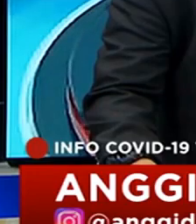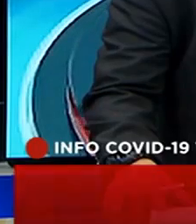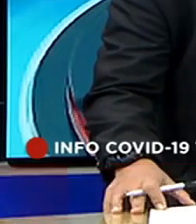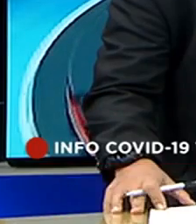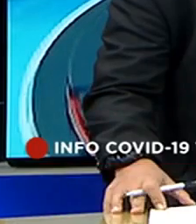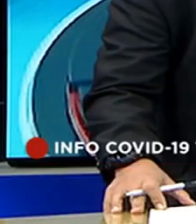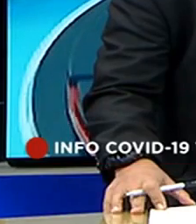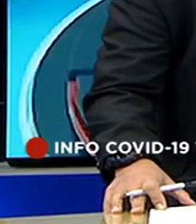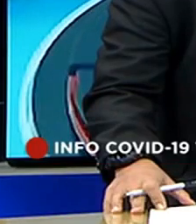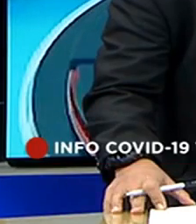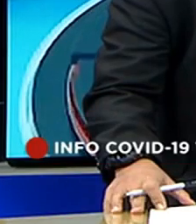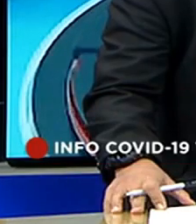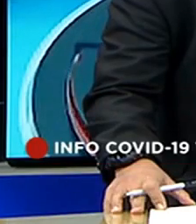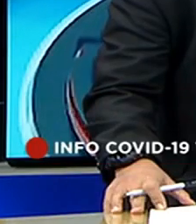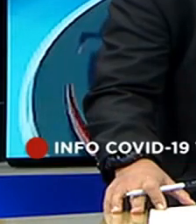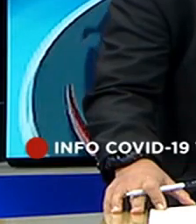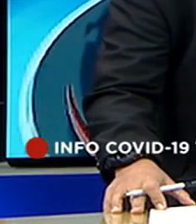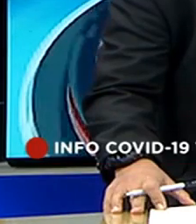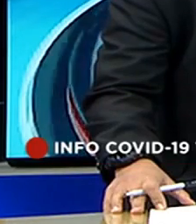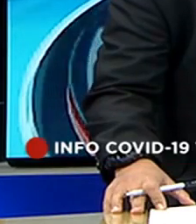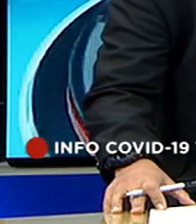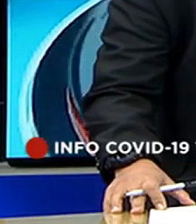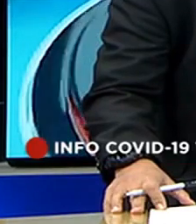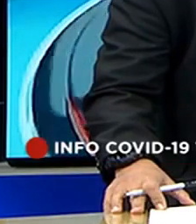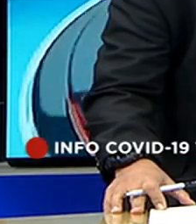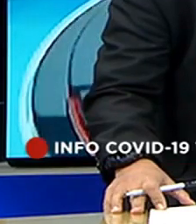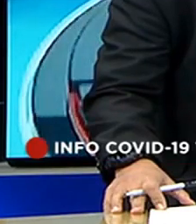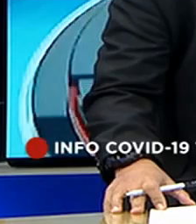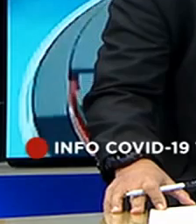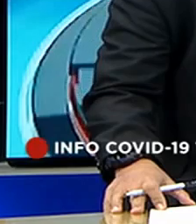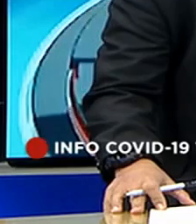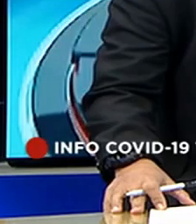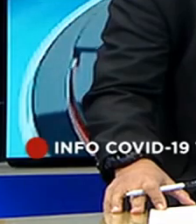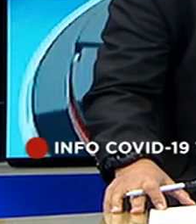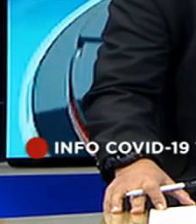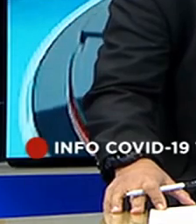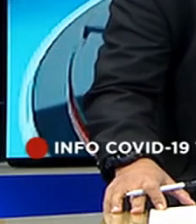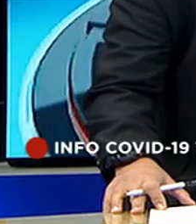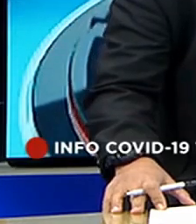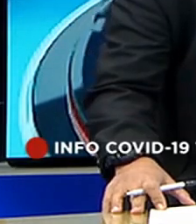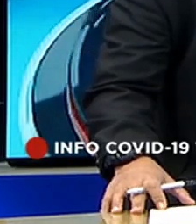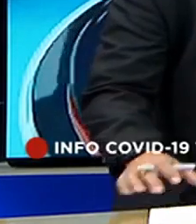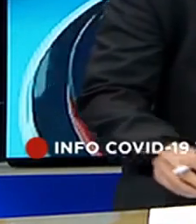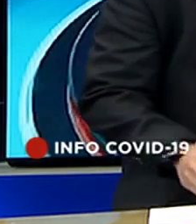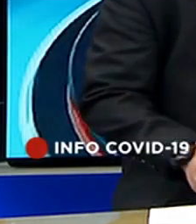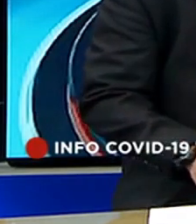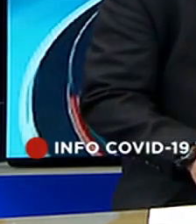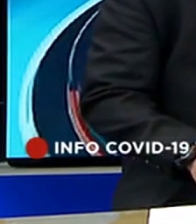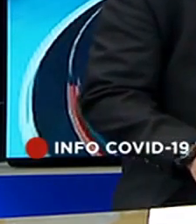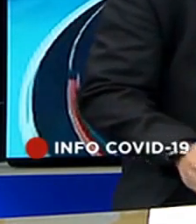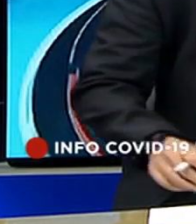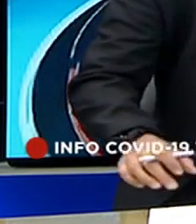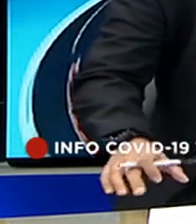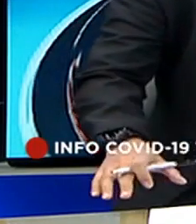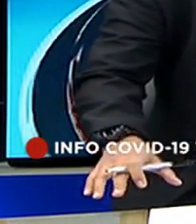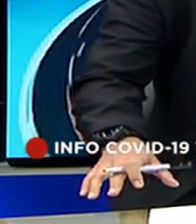kami hadirkan untuk anda baik dari berbagai macam daerah dan juga mancanegara dan saudara kita ikutin khofid 19 lengkapnya ya